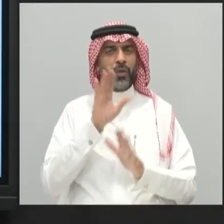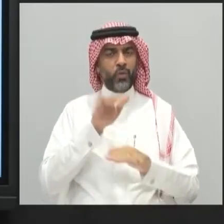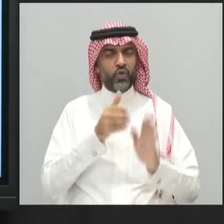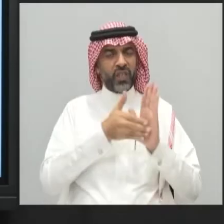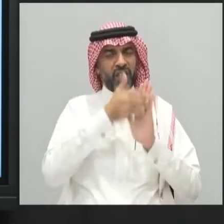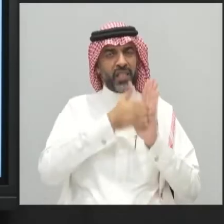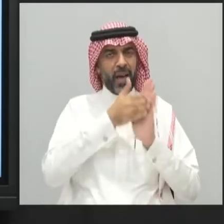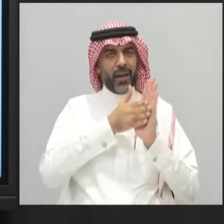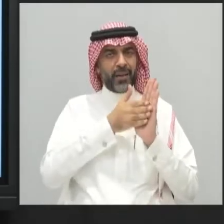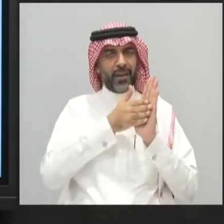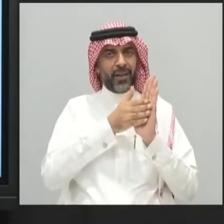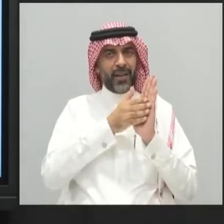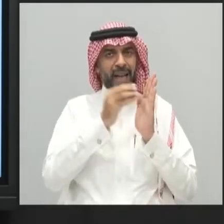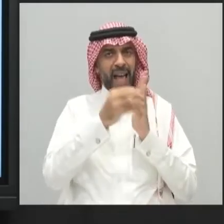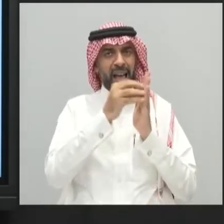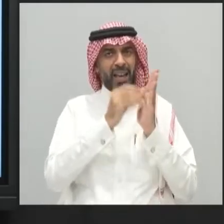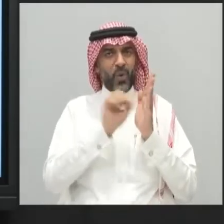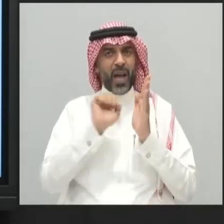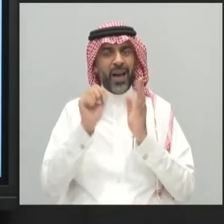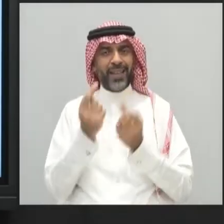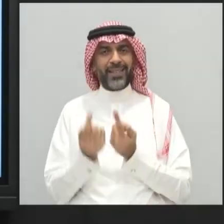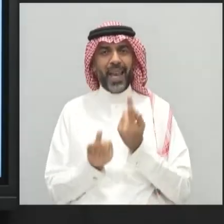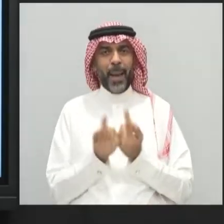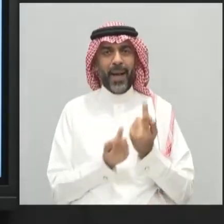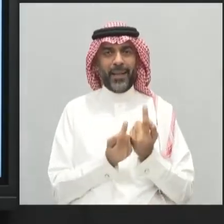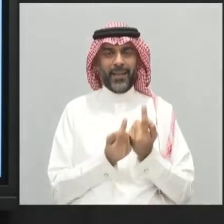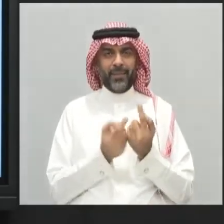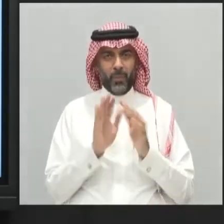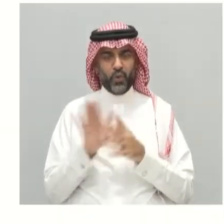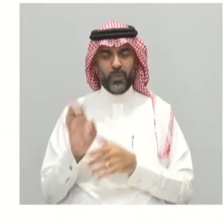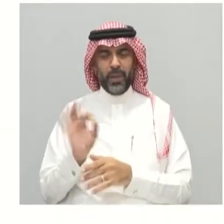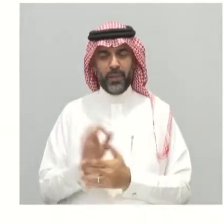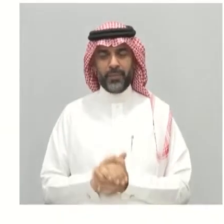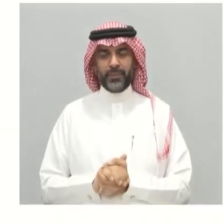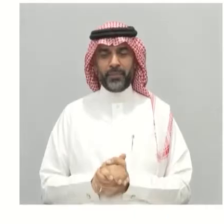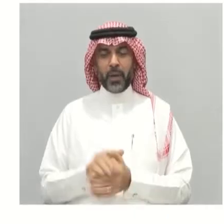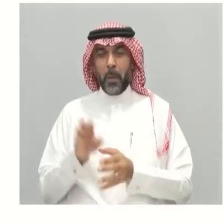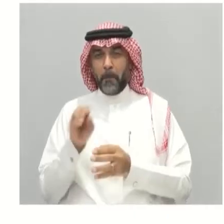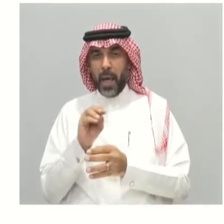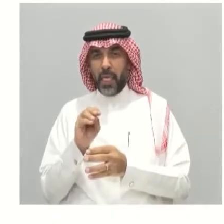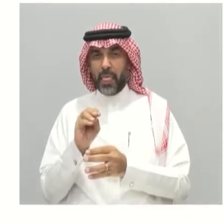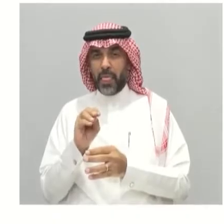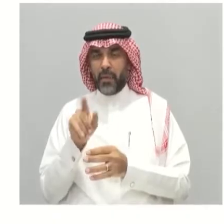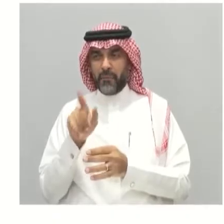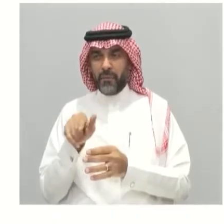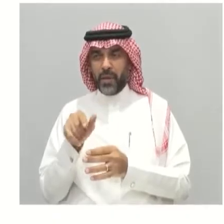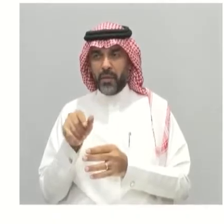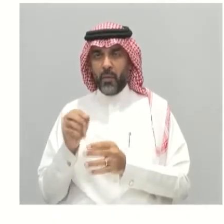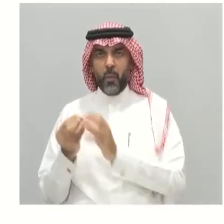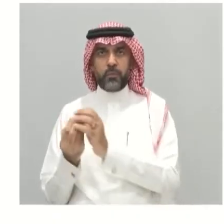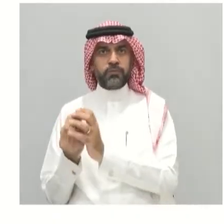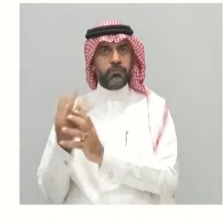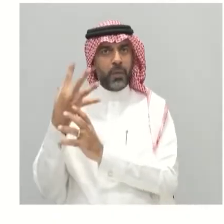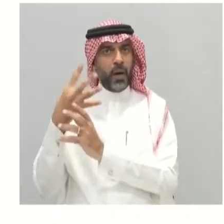الخلوي للنبات توجد في الجداره الخلوي ماذا للنبات بعضها مضيئه حيويا اي انها تشع